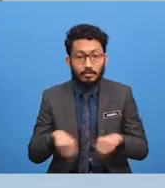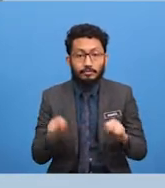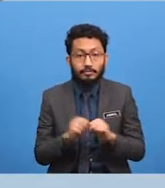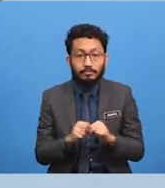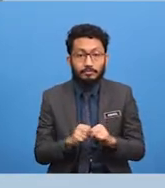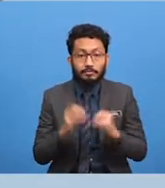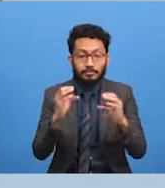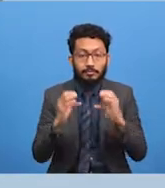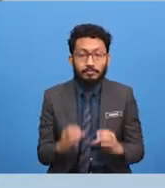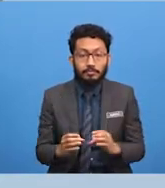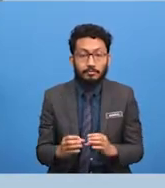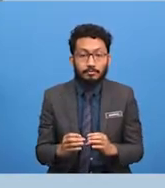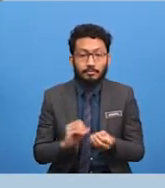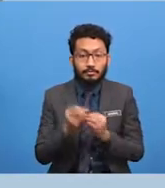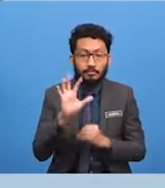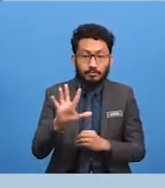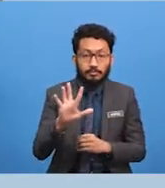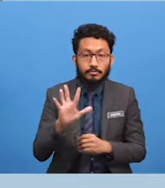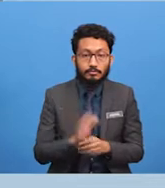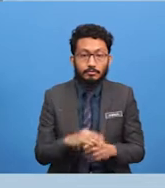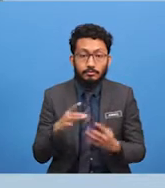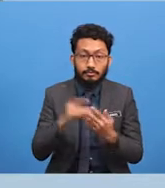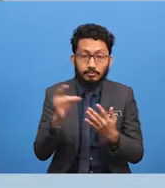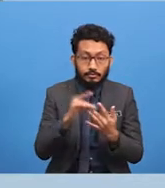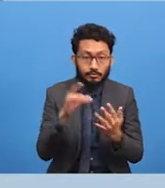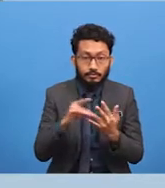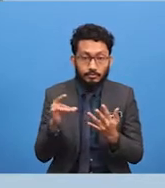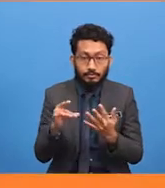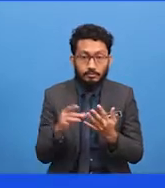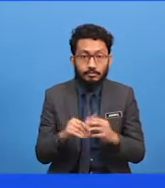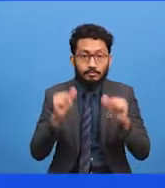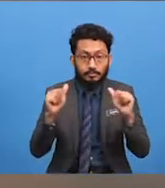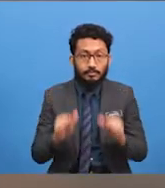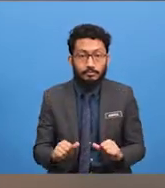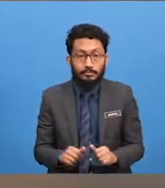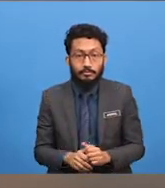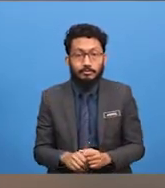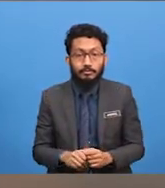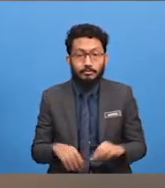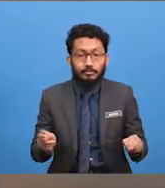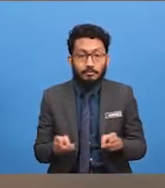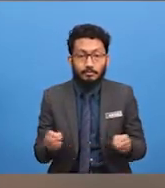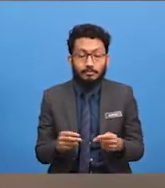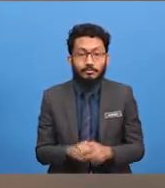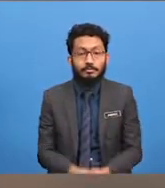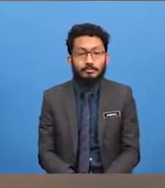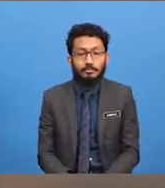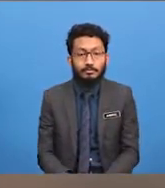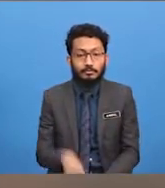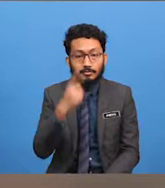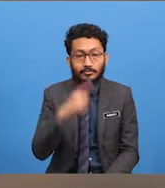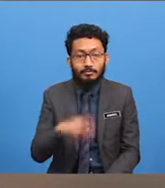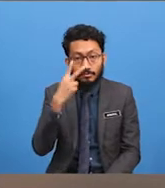alternatif. Dan langkah kelima, memilih alternatif tindakan. Jadi, untuk